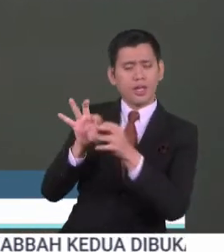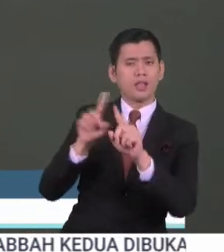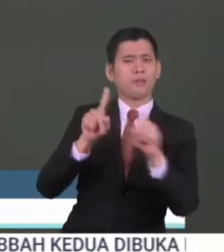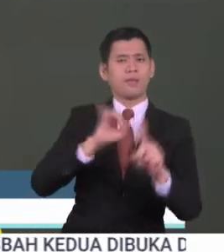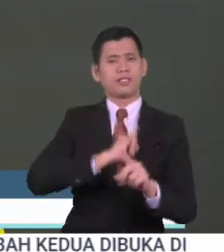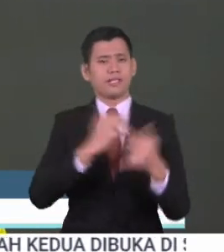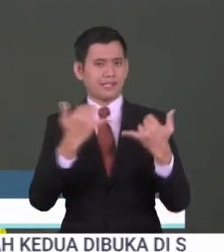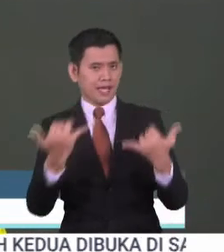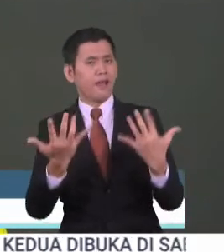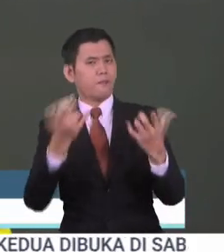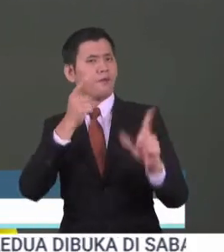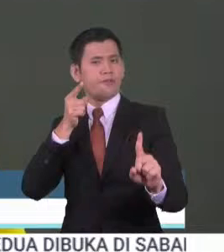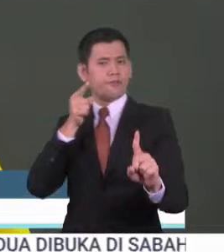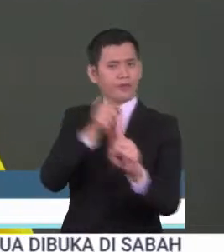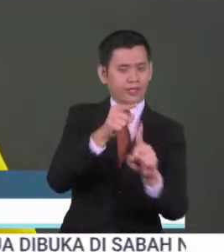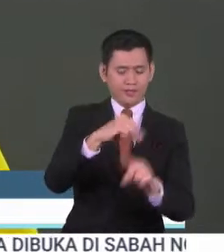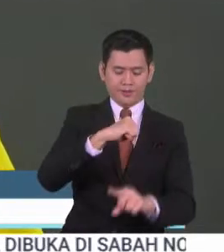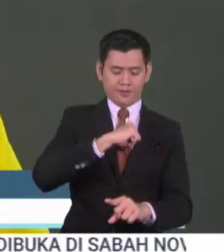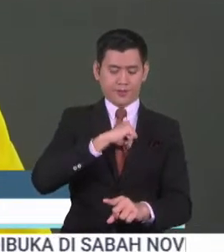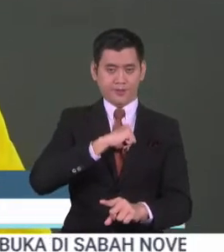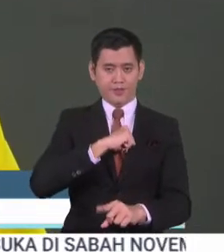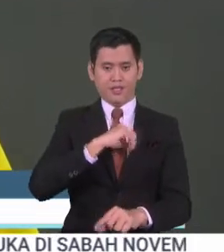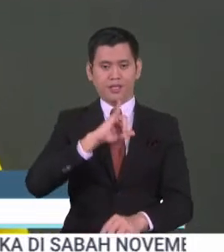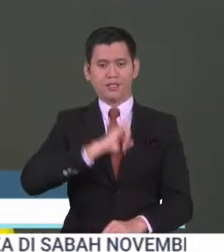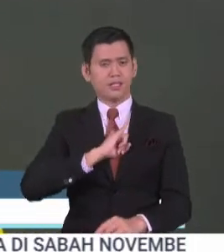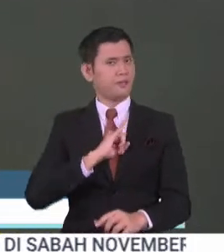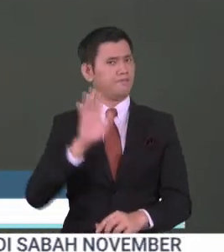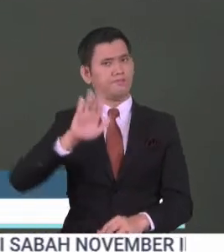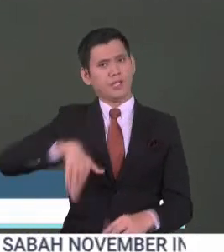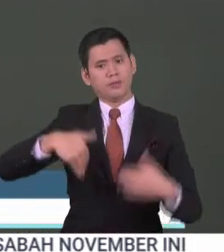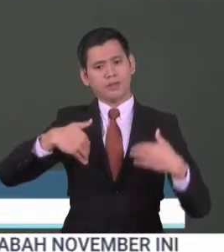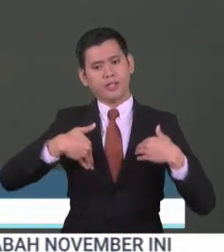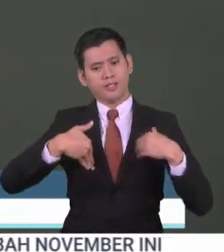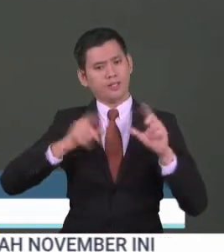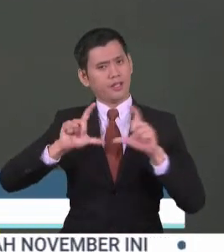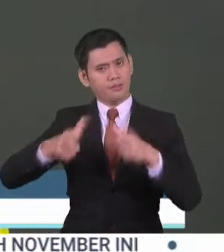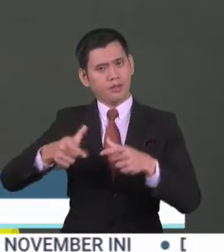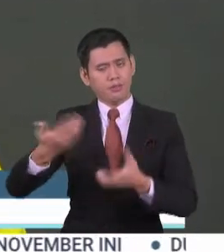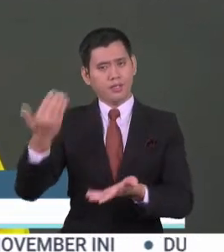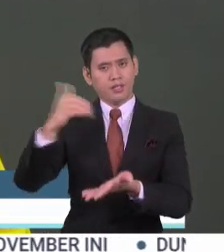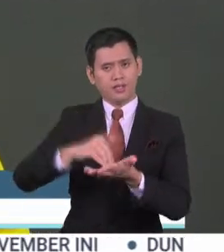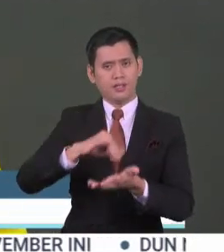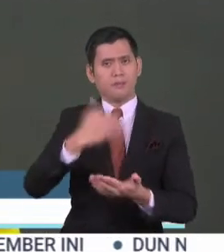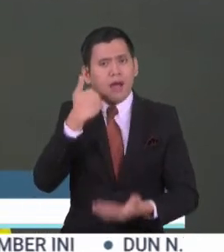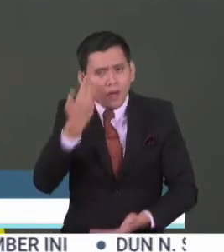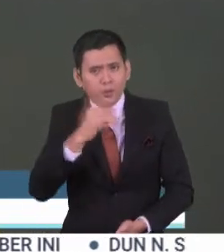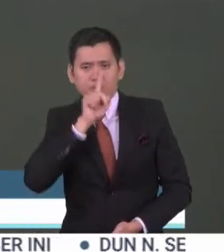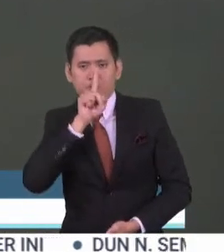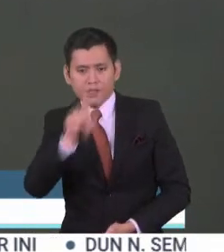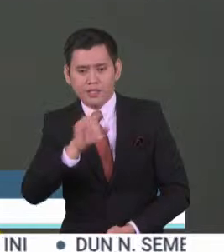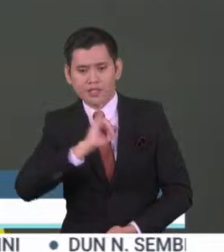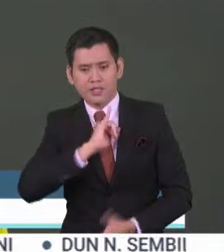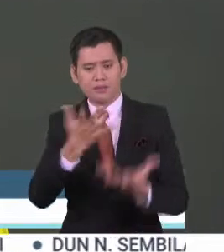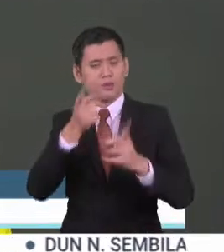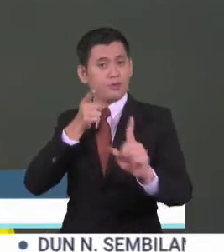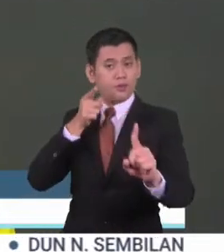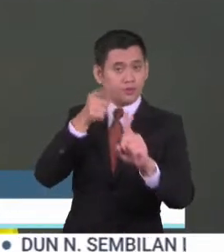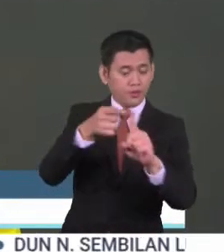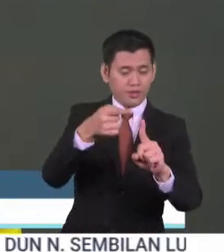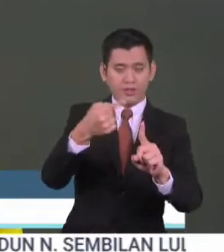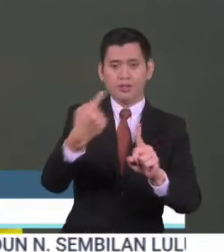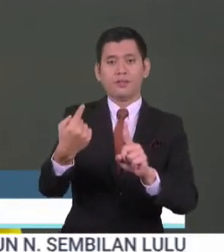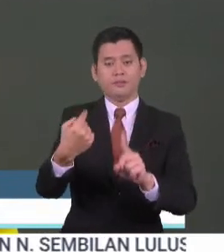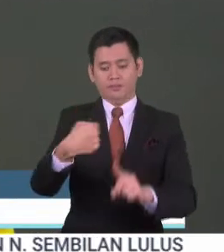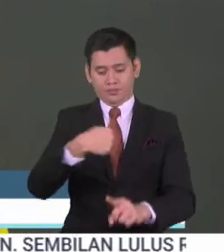diri saya buat kali ini. Saya belum ada album lagi, pada saya memalukan lah. Jadi saya nak kena fokus diri saya dan lepas